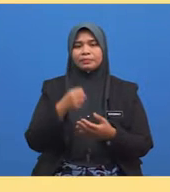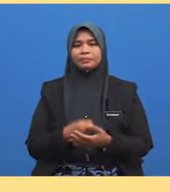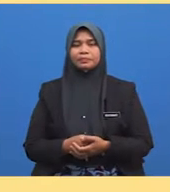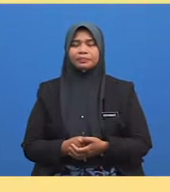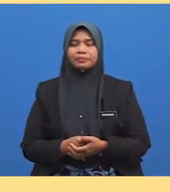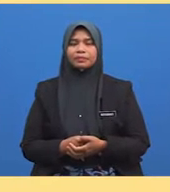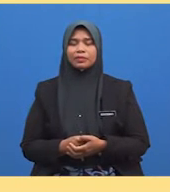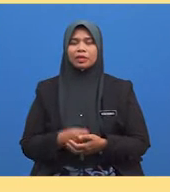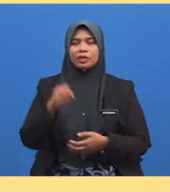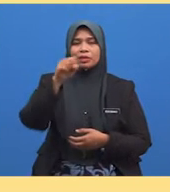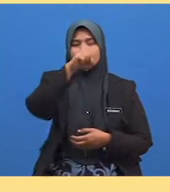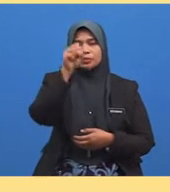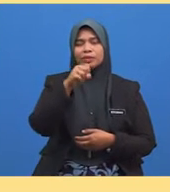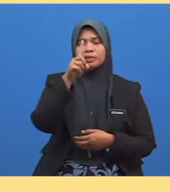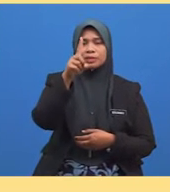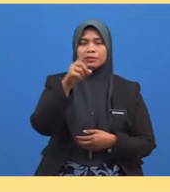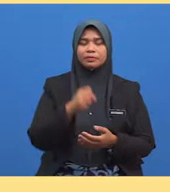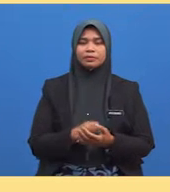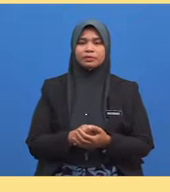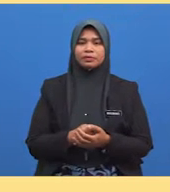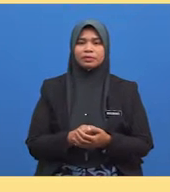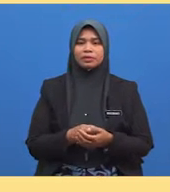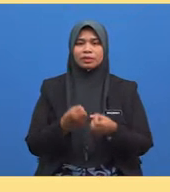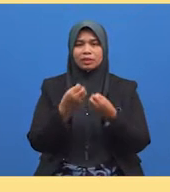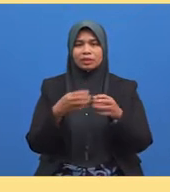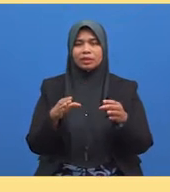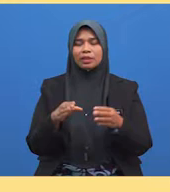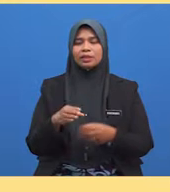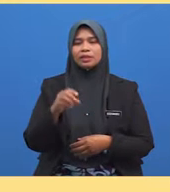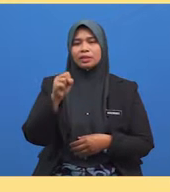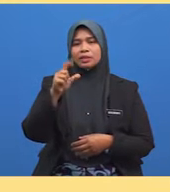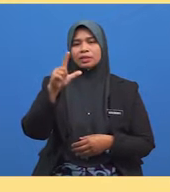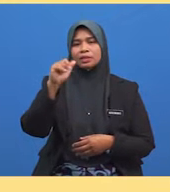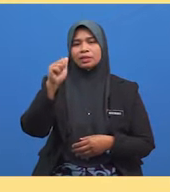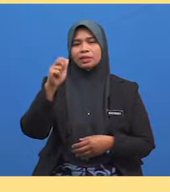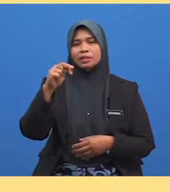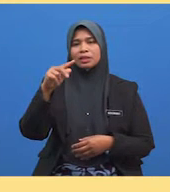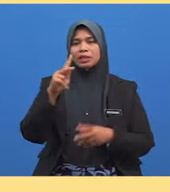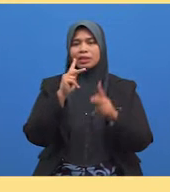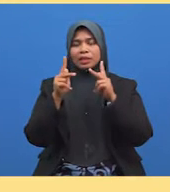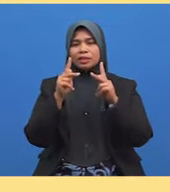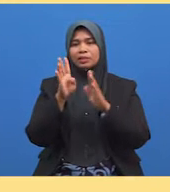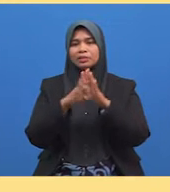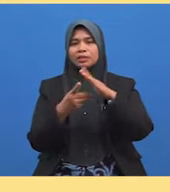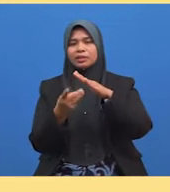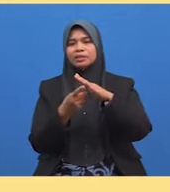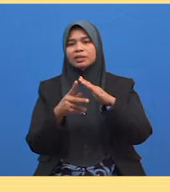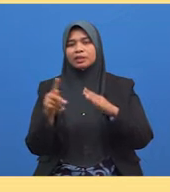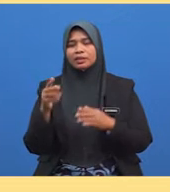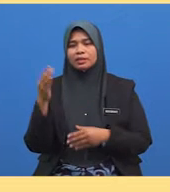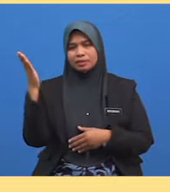Soalan pertama, selesaikan silang kata berdasarkan slide yang dipaparkan.